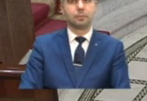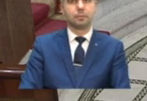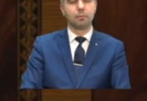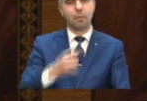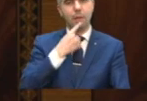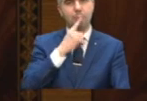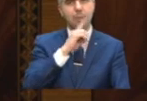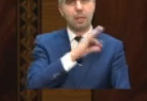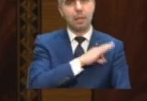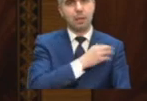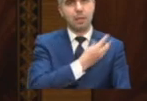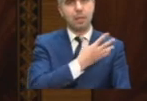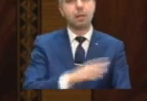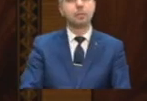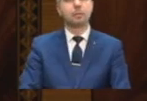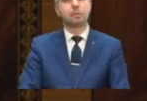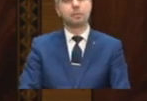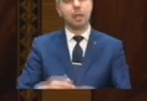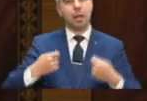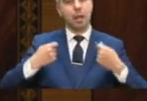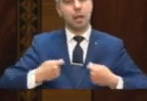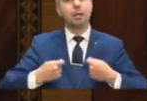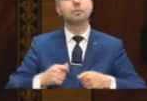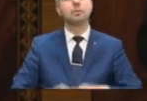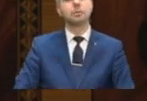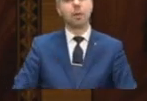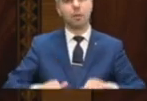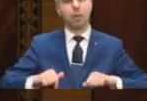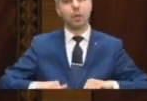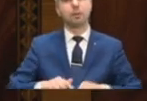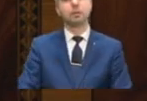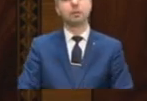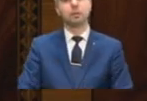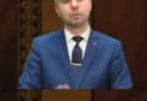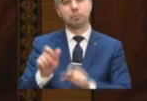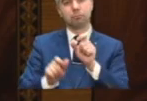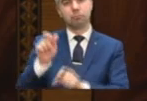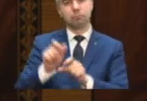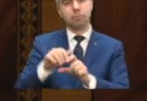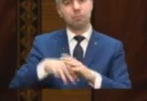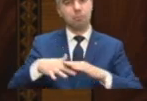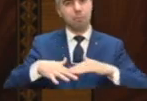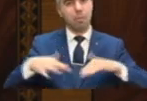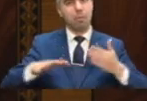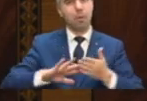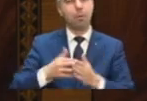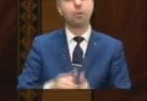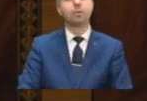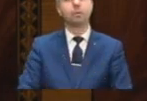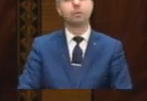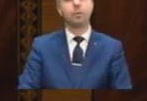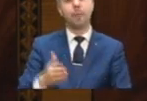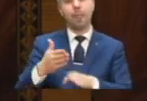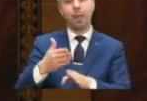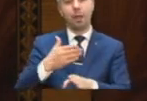بسم الله الرحمن الرحيم. سيدة الرئيسة، سيدة الوزيرة، سيد الوزير، سيدات والسادة النواب، قبل